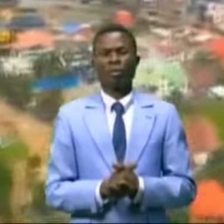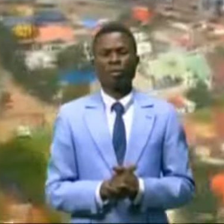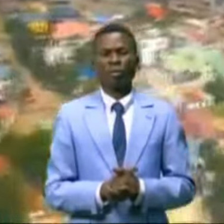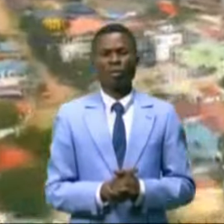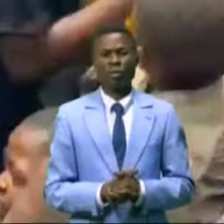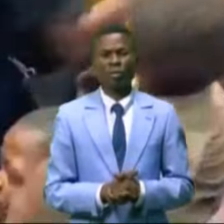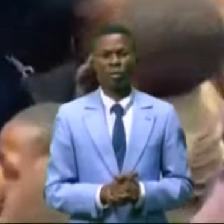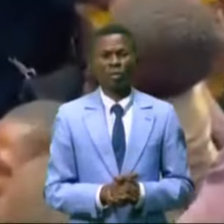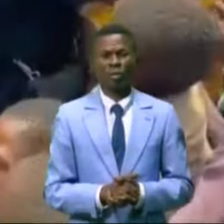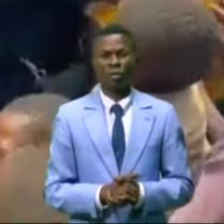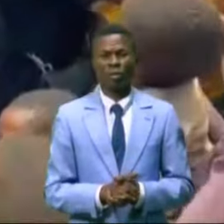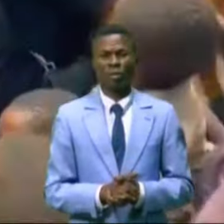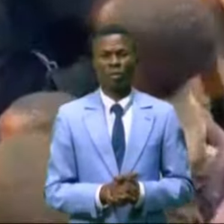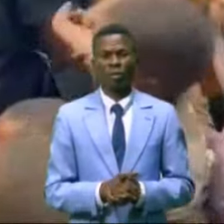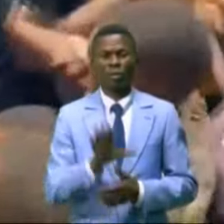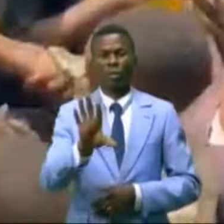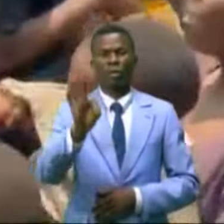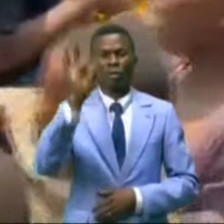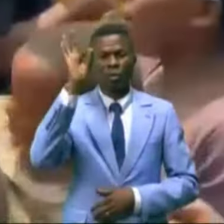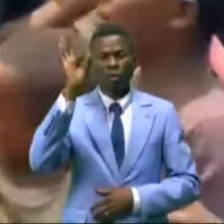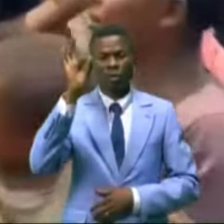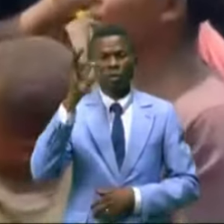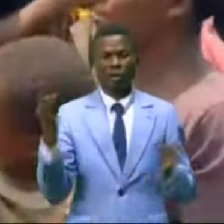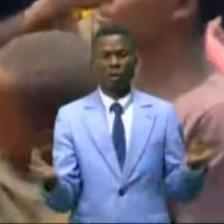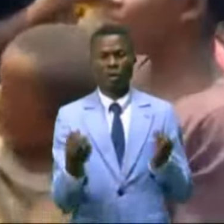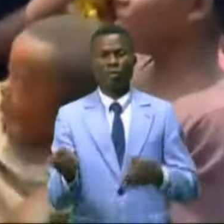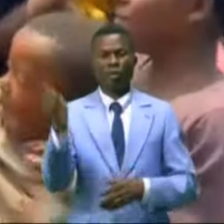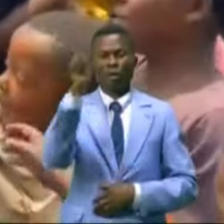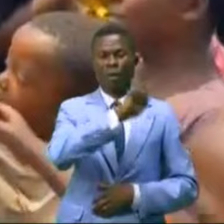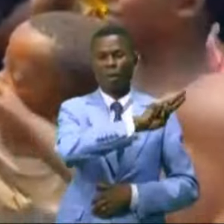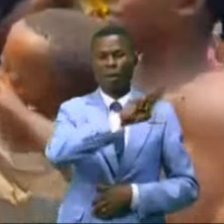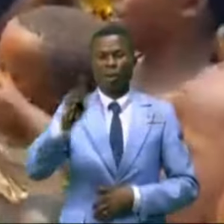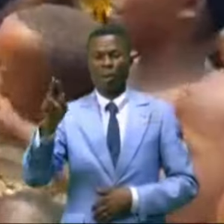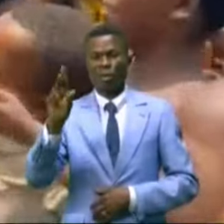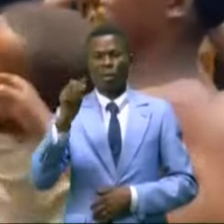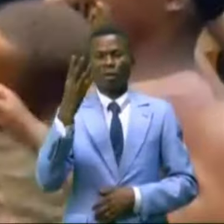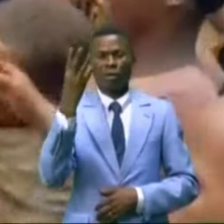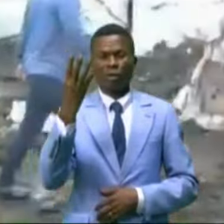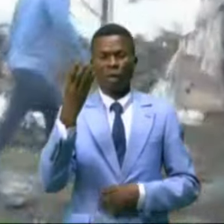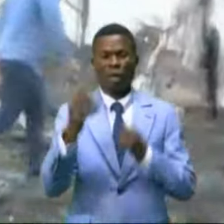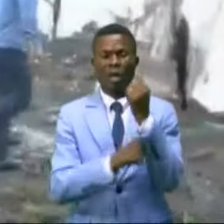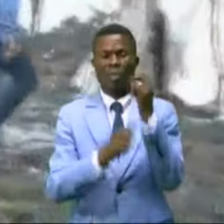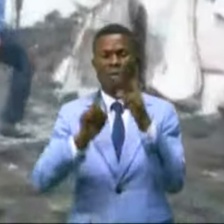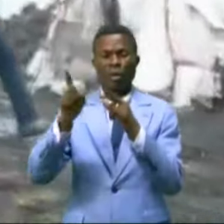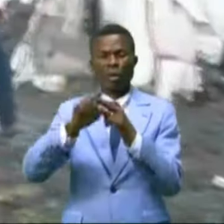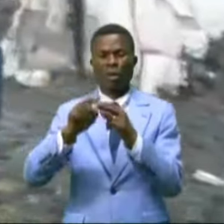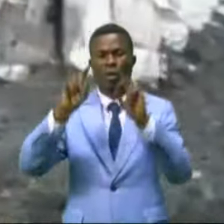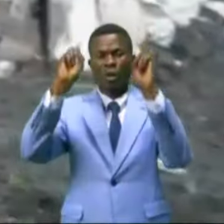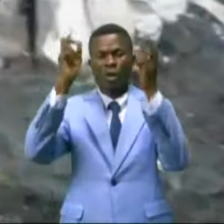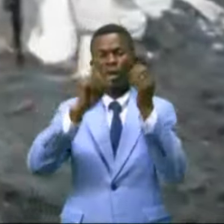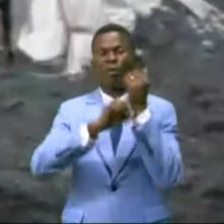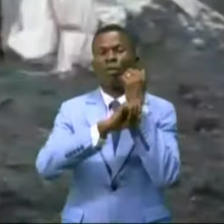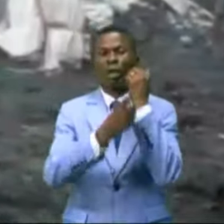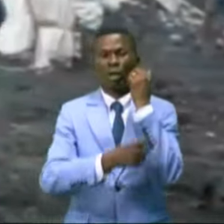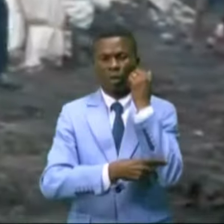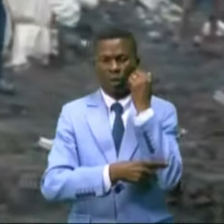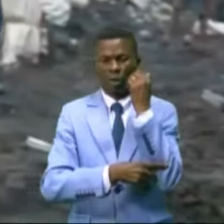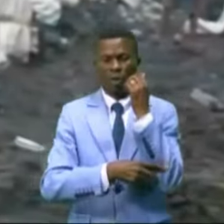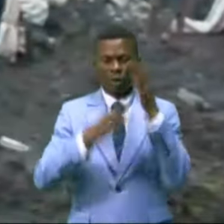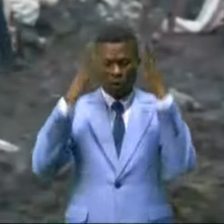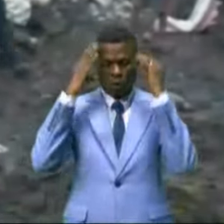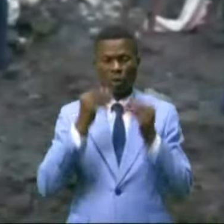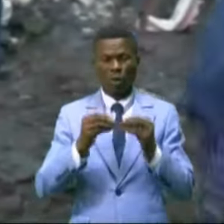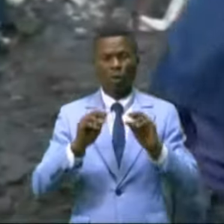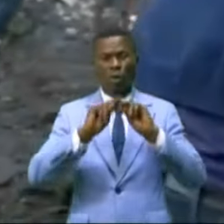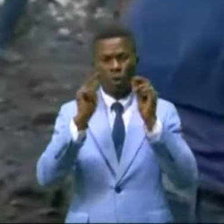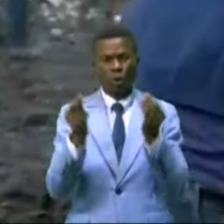vivre il a choisi de fêter la pque 2024 avec les déplacés de Goma en détresse accompagné de son